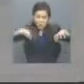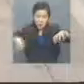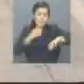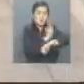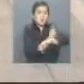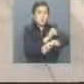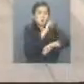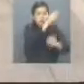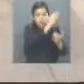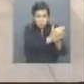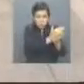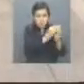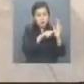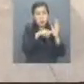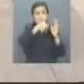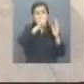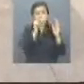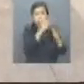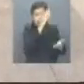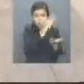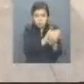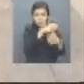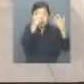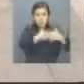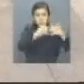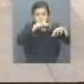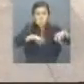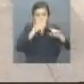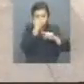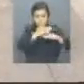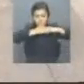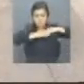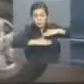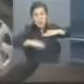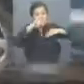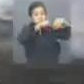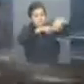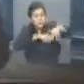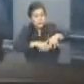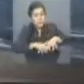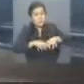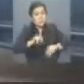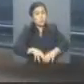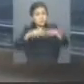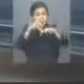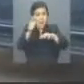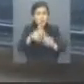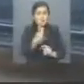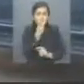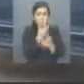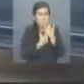และจังหวัดปทุมธานีเพราะเป็นพื้นที่ลุ่มต่ำที่เป็นทางน้ำผ่านและไม่เห็นด้วยกับการสร้างคันคูกั้นน้ำที่